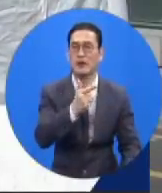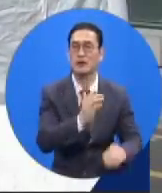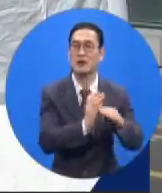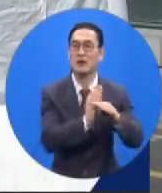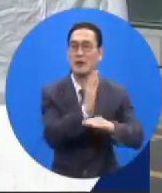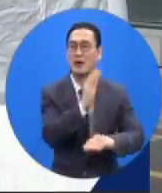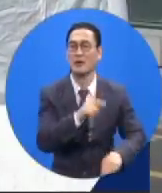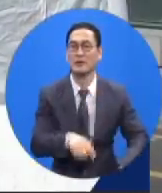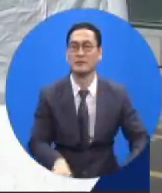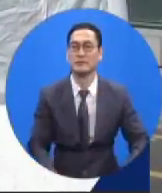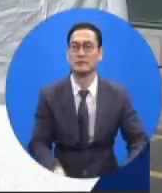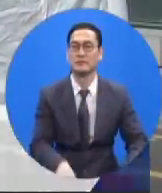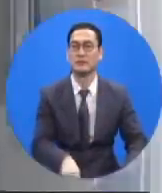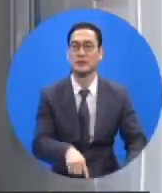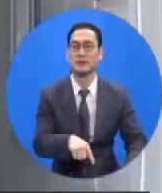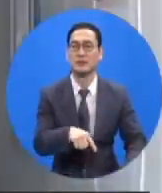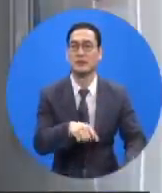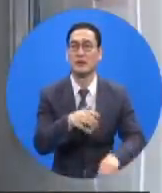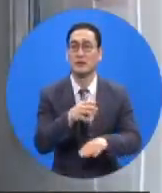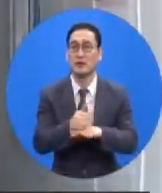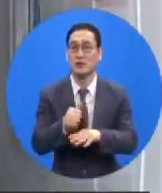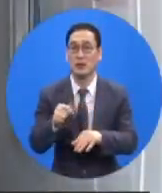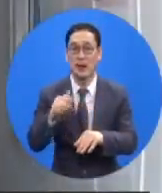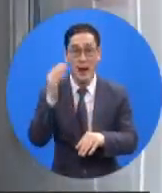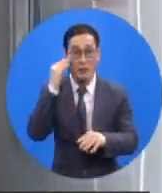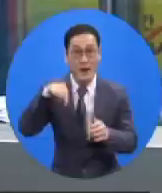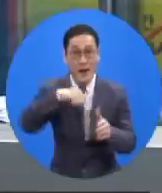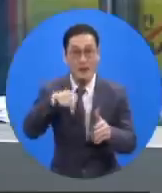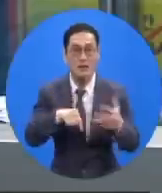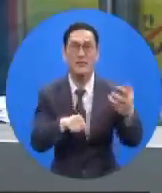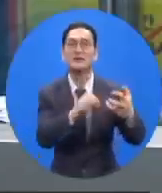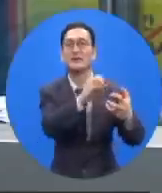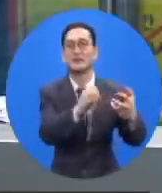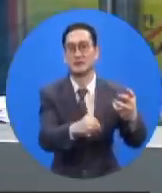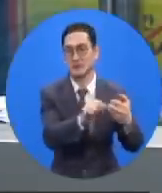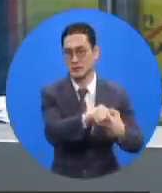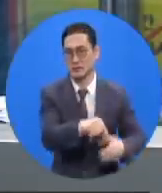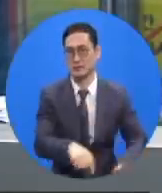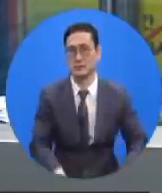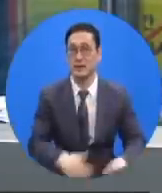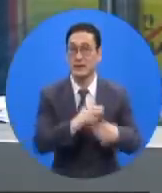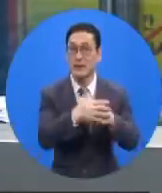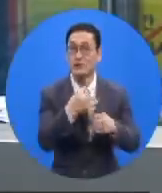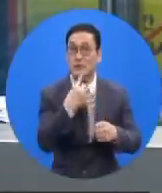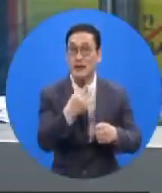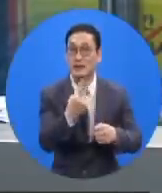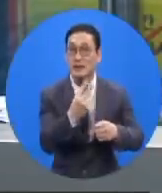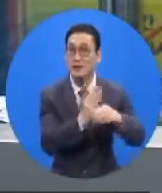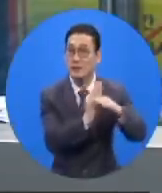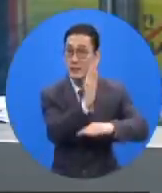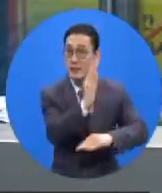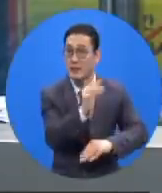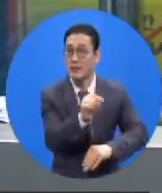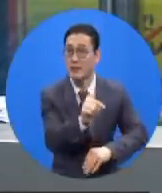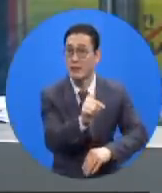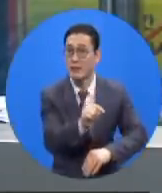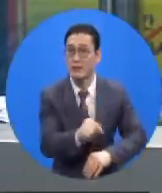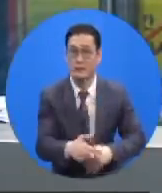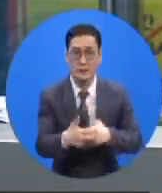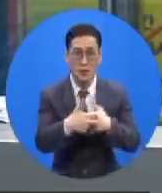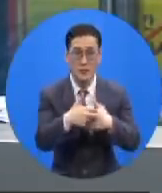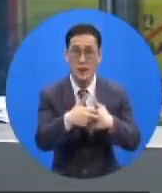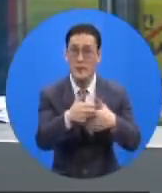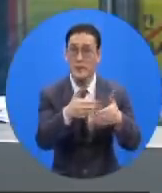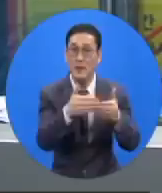확진자의 86%를 차지합니다. 네, 대구 지역만 2,000명이 넘었습니다. 이 병상 부족